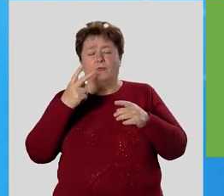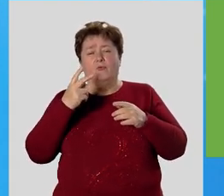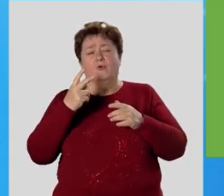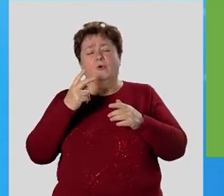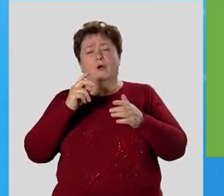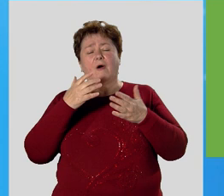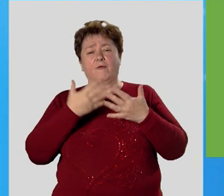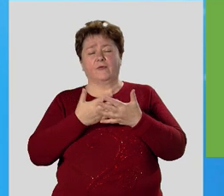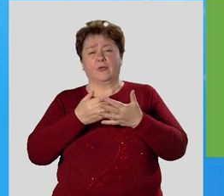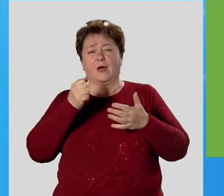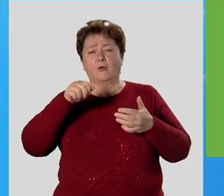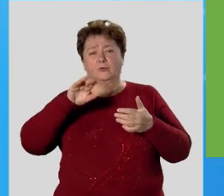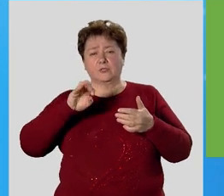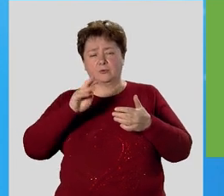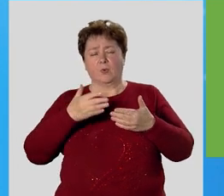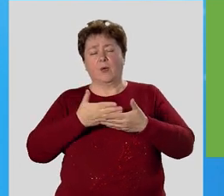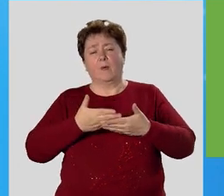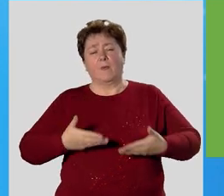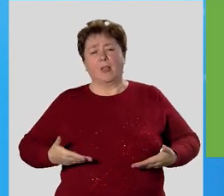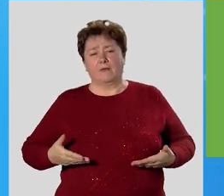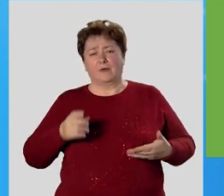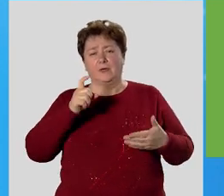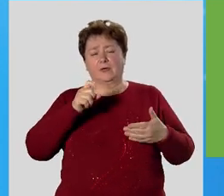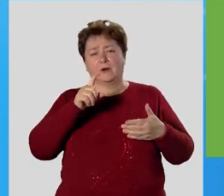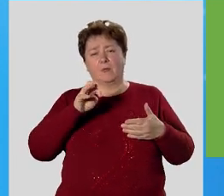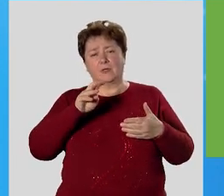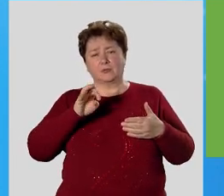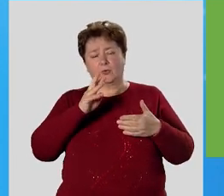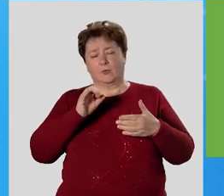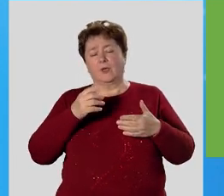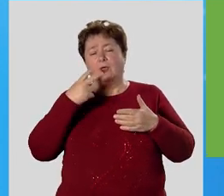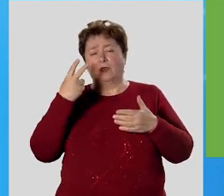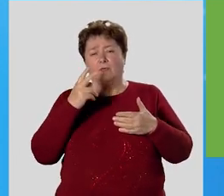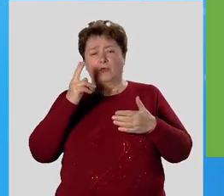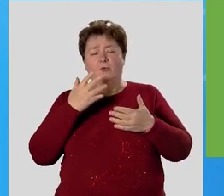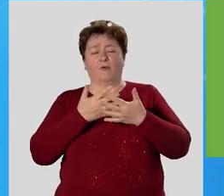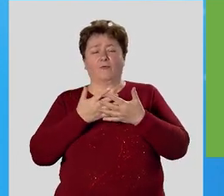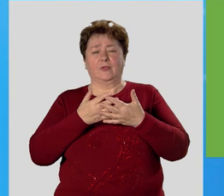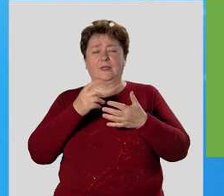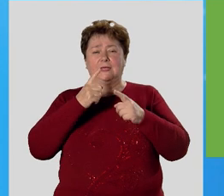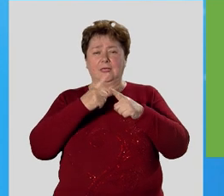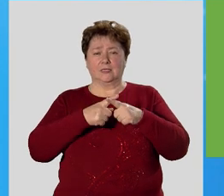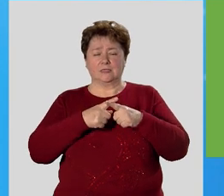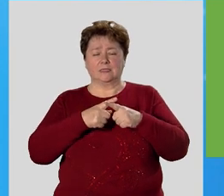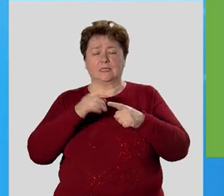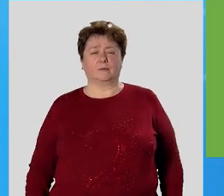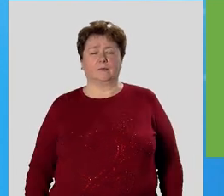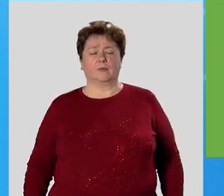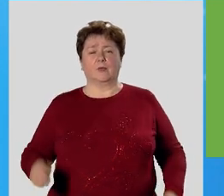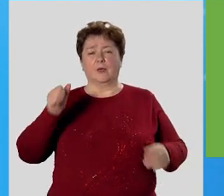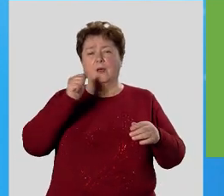– аутосомы и половые хромосомы. Они бывают двух видов – X и